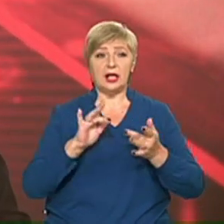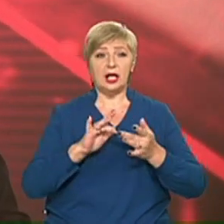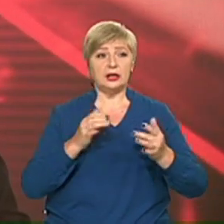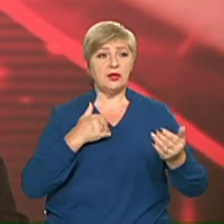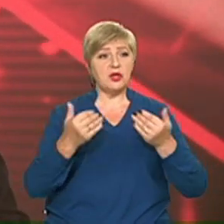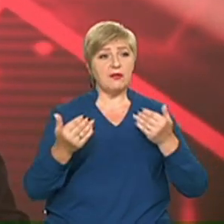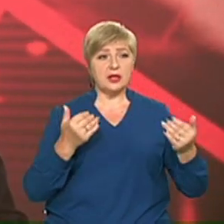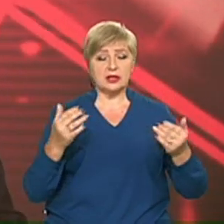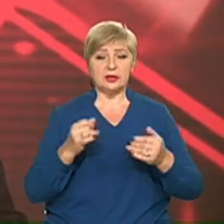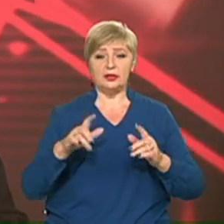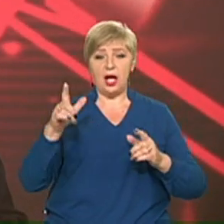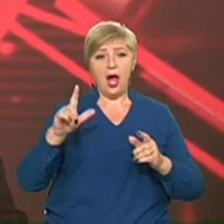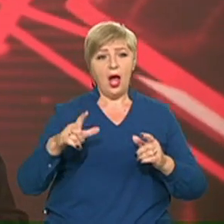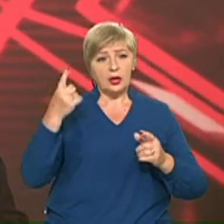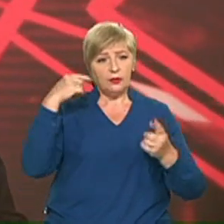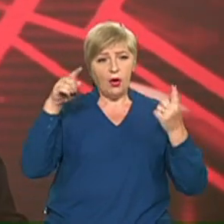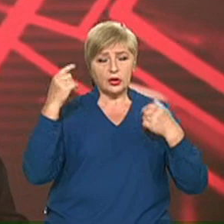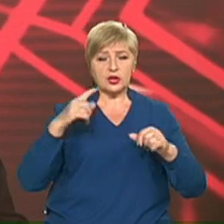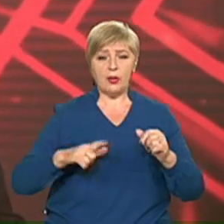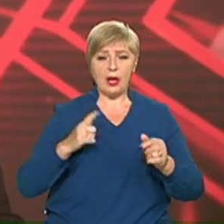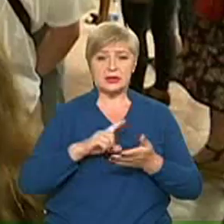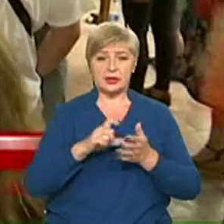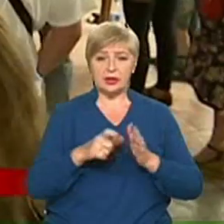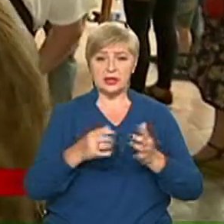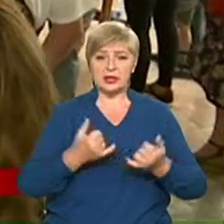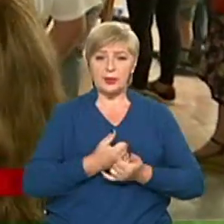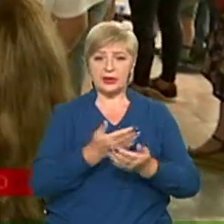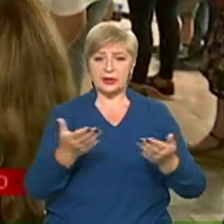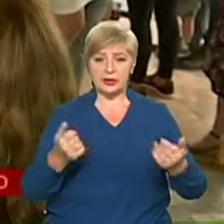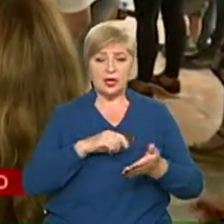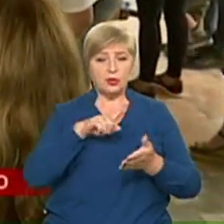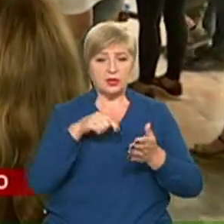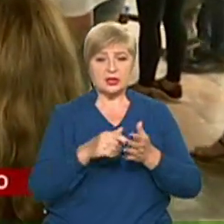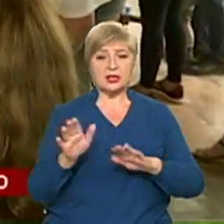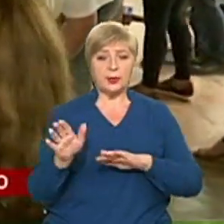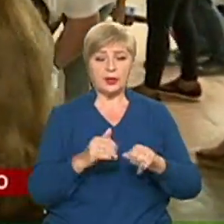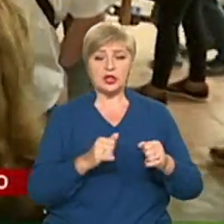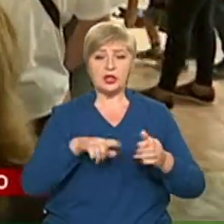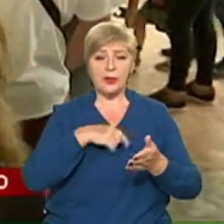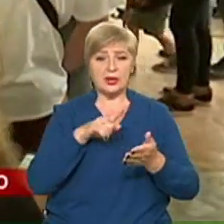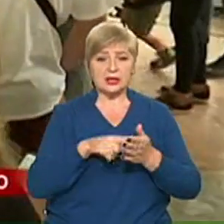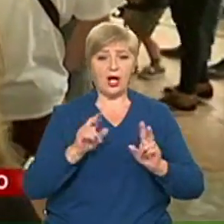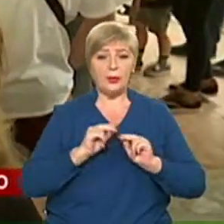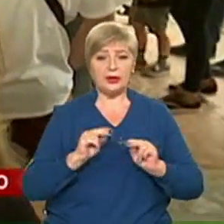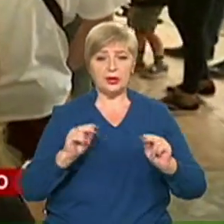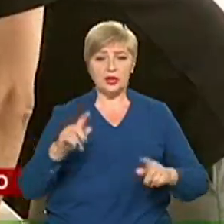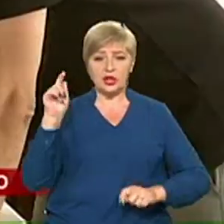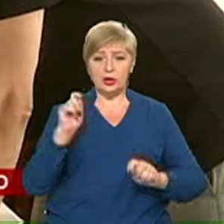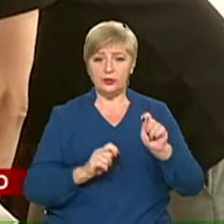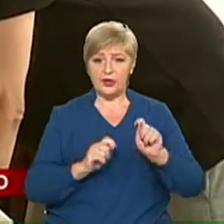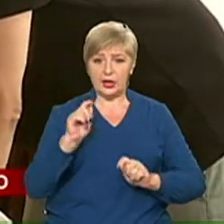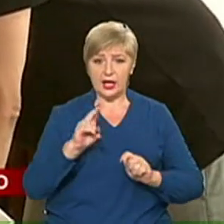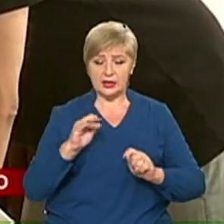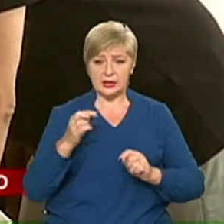Інтерактивні виставки, творчі майстер-класи та презентації. У Дніпрі пройшла міська педагогічна конференція. Уперше її провели в